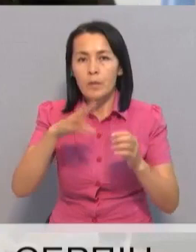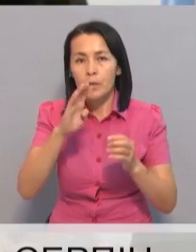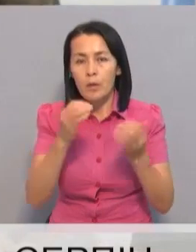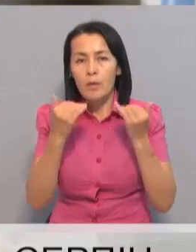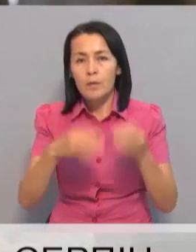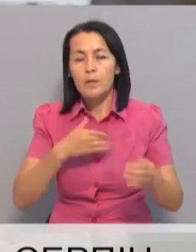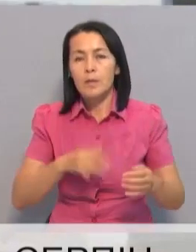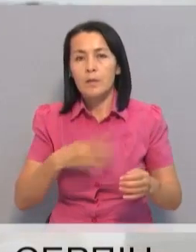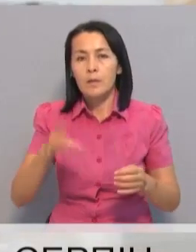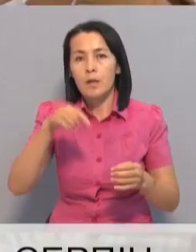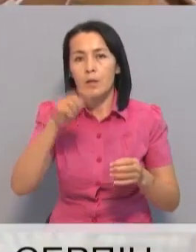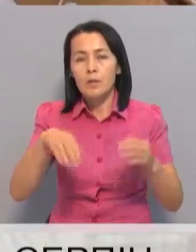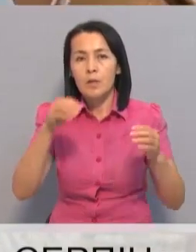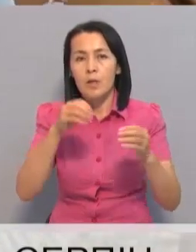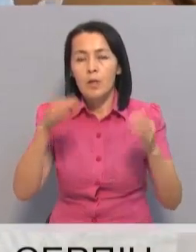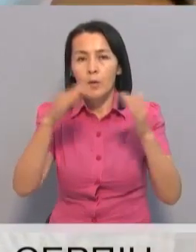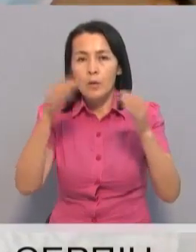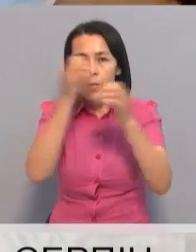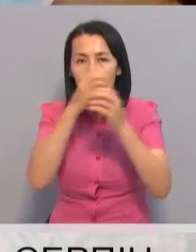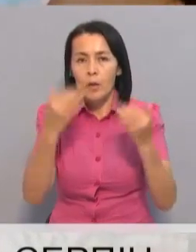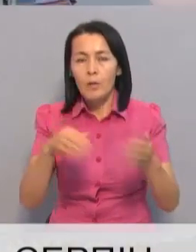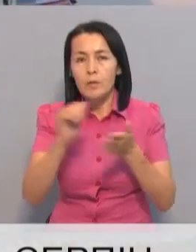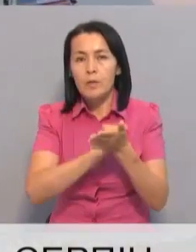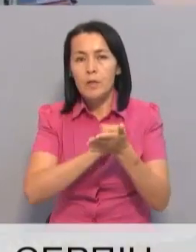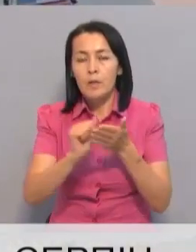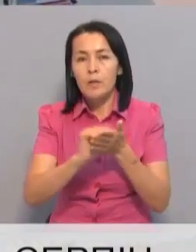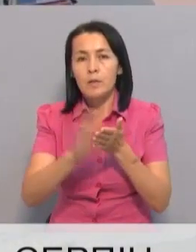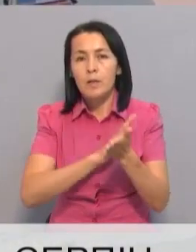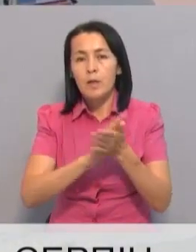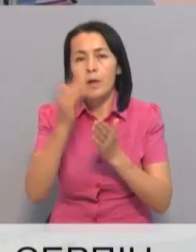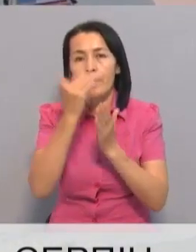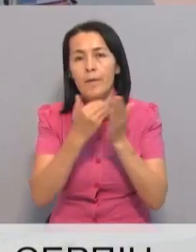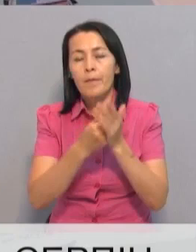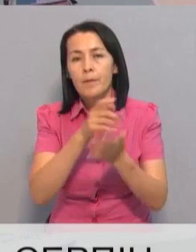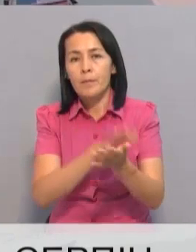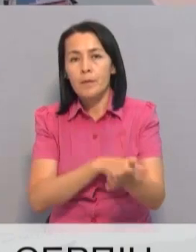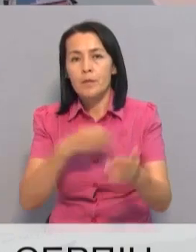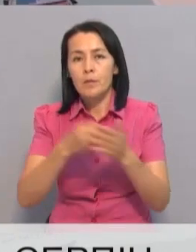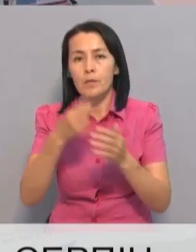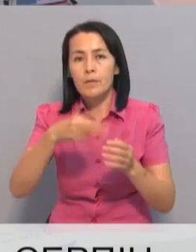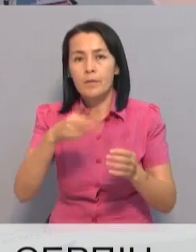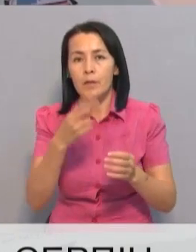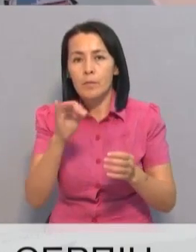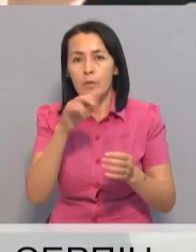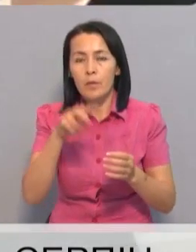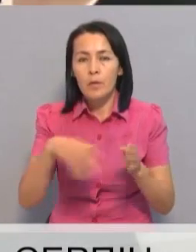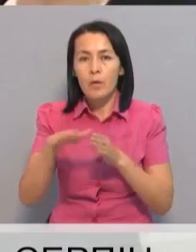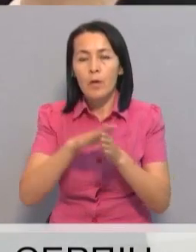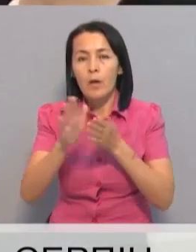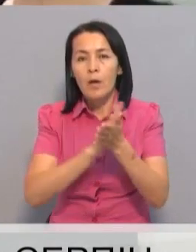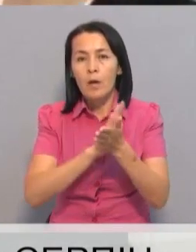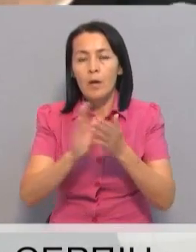Уэзова и Сарагашском районном доме культуры. Прием документов на государственный грант в рамках программы продлится до 22 июля. Общие